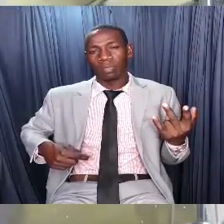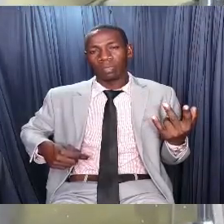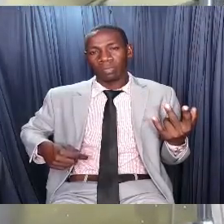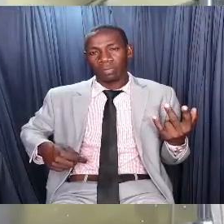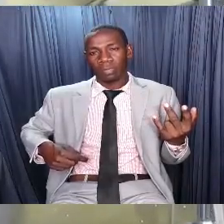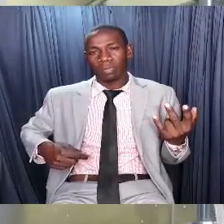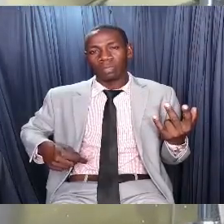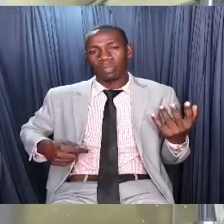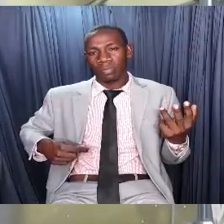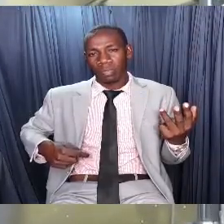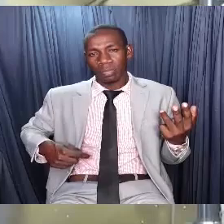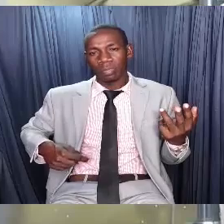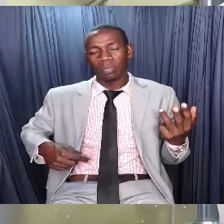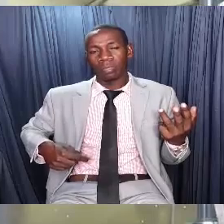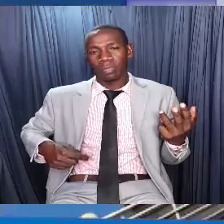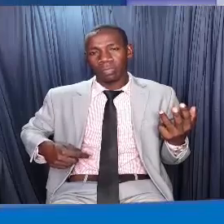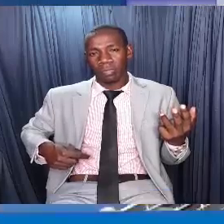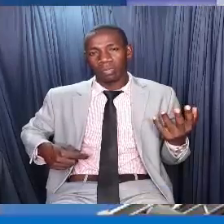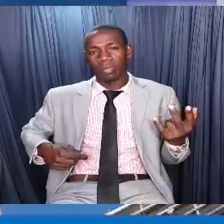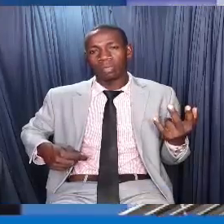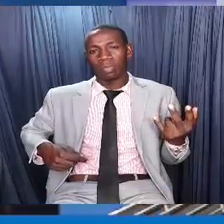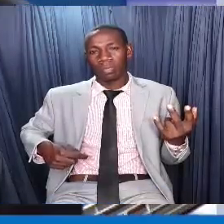kwa mengi ambayo umekutendea